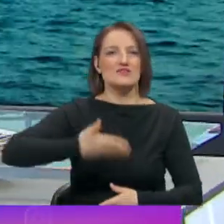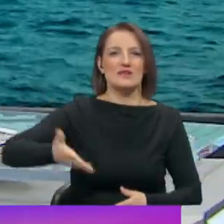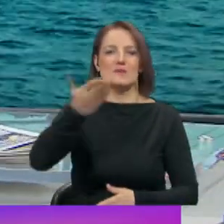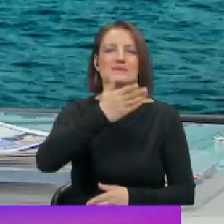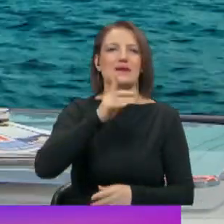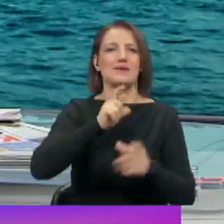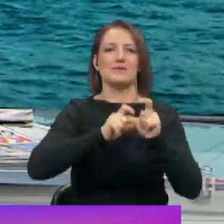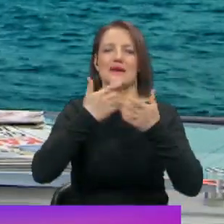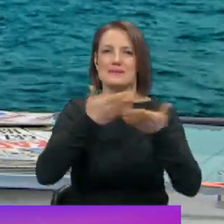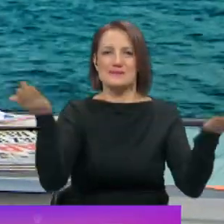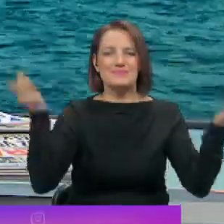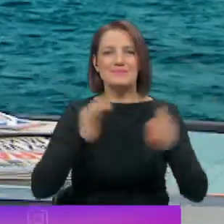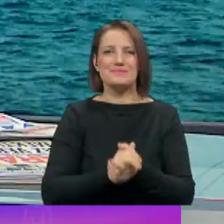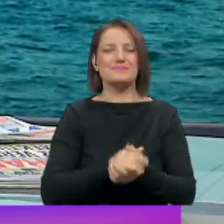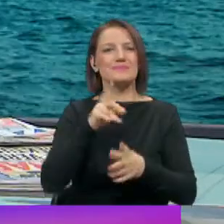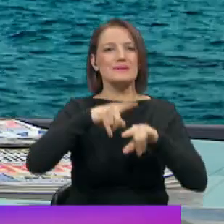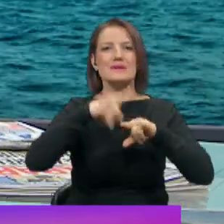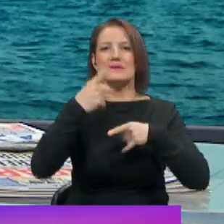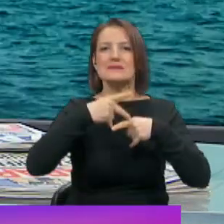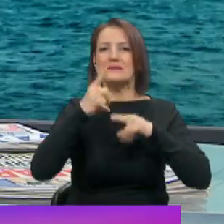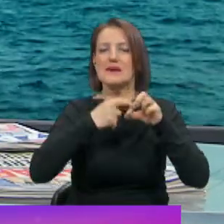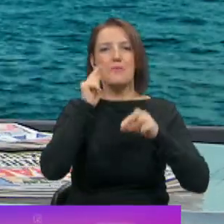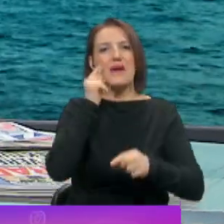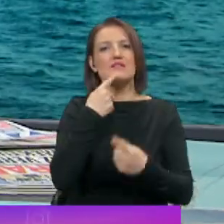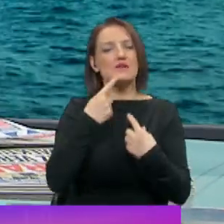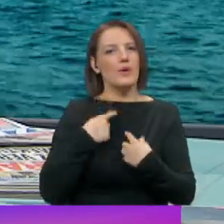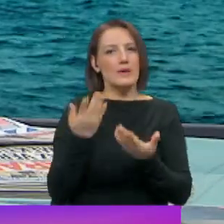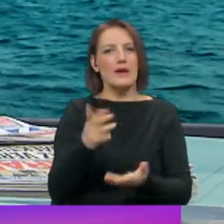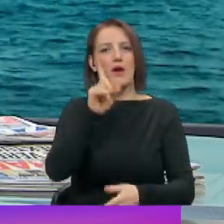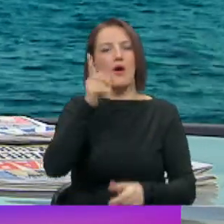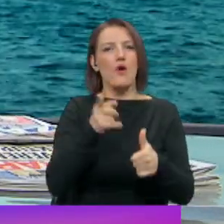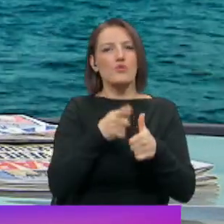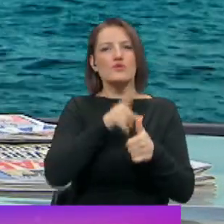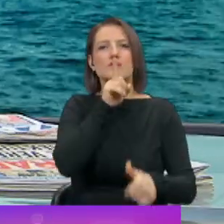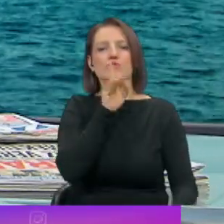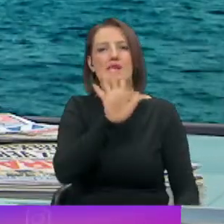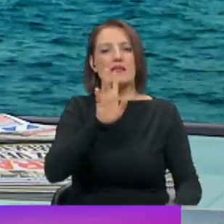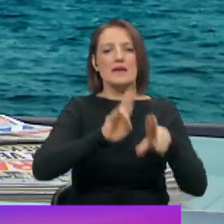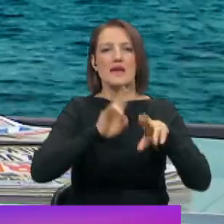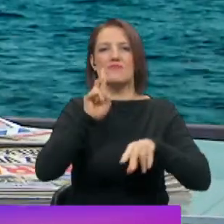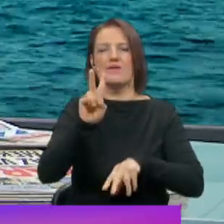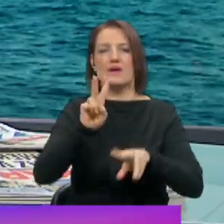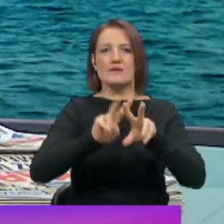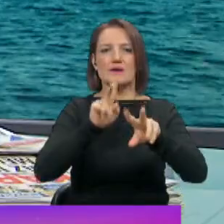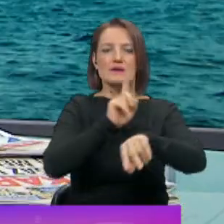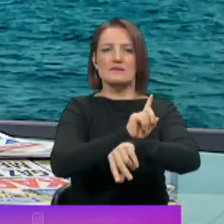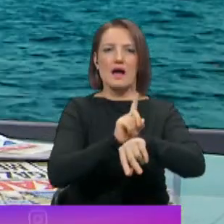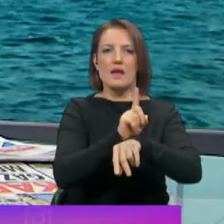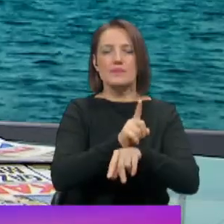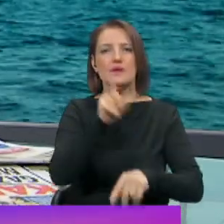günaydın larımızı iletelim izlerdi Hızır bekliyoruz diyor ki önce 150 kilovatsaat üst elektriği yüzde